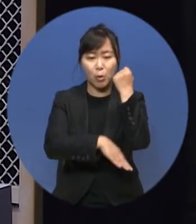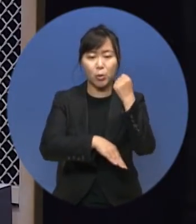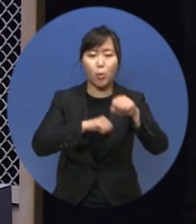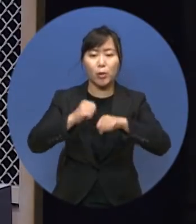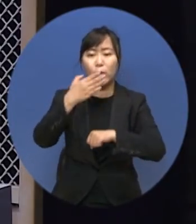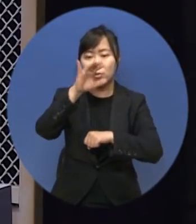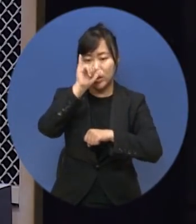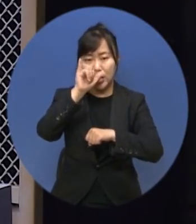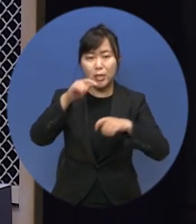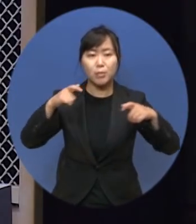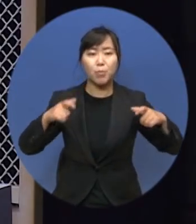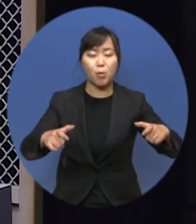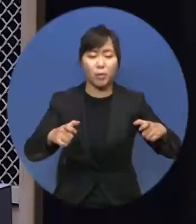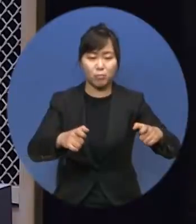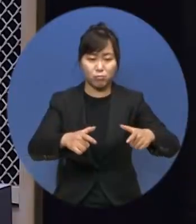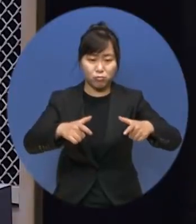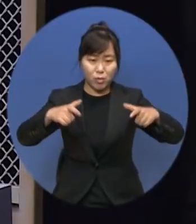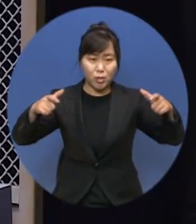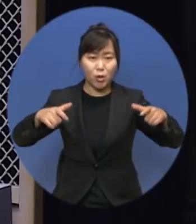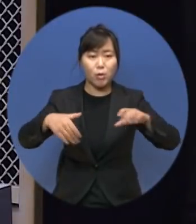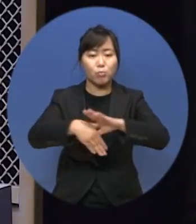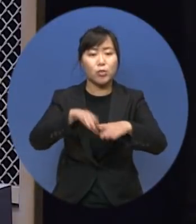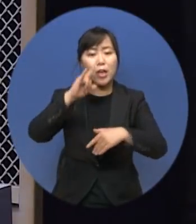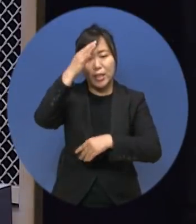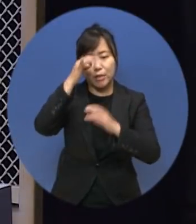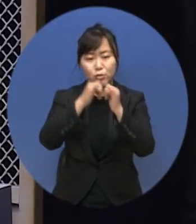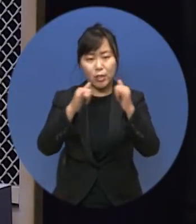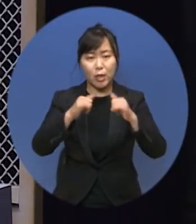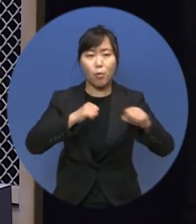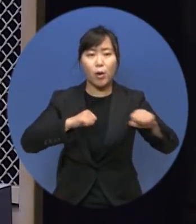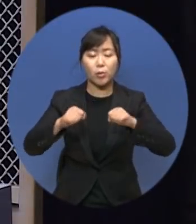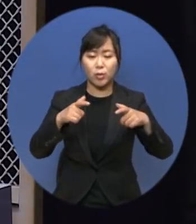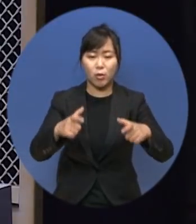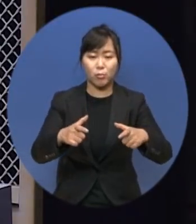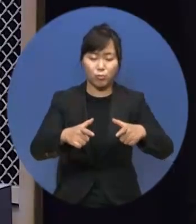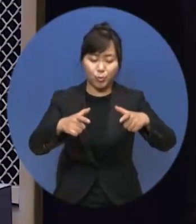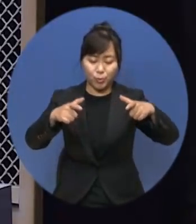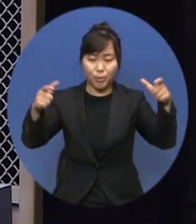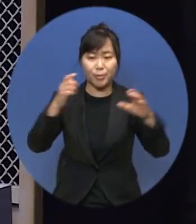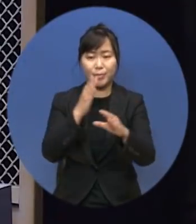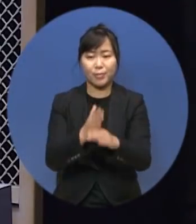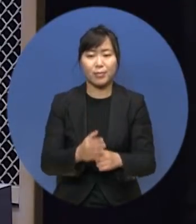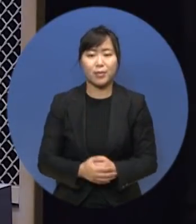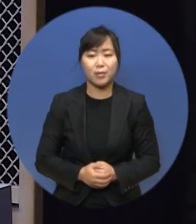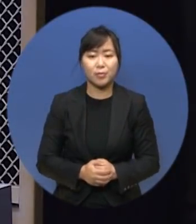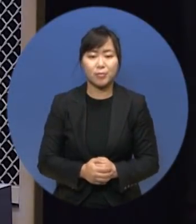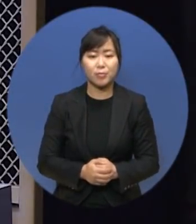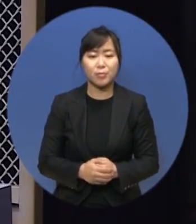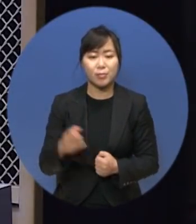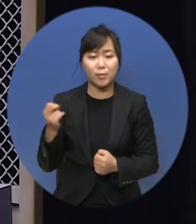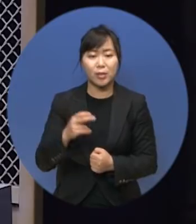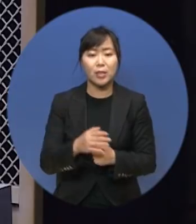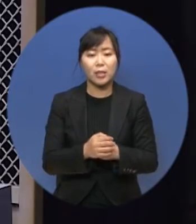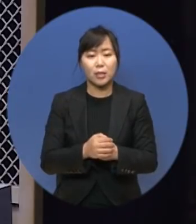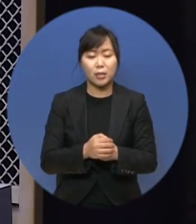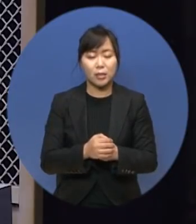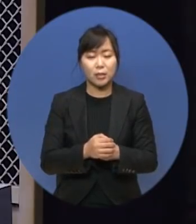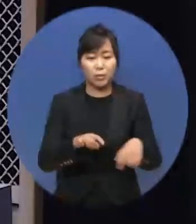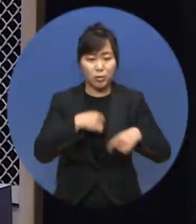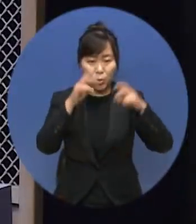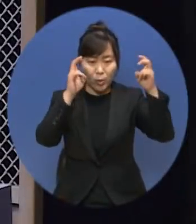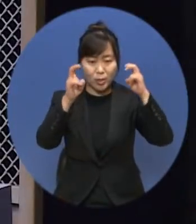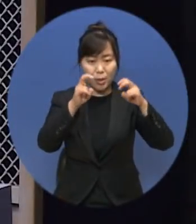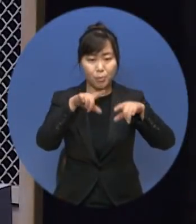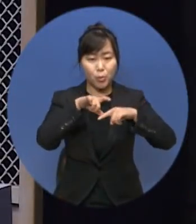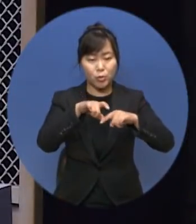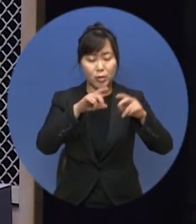활동할 수 있도록 그 범위를 넓혀서 문화예술인의 활동 영역을 넓혀가고 있습니다. 또한 자회사형